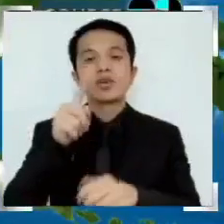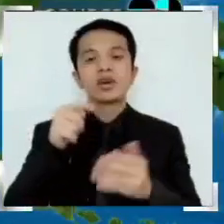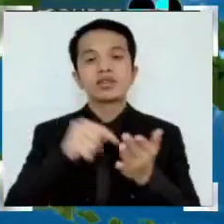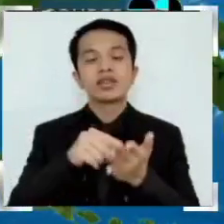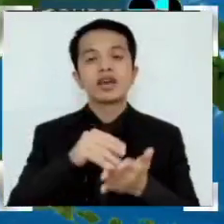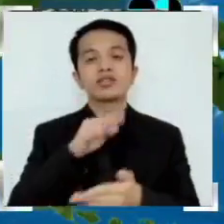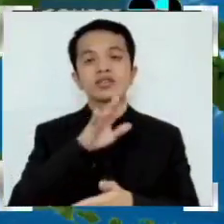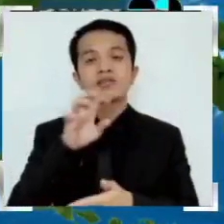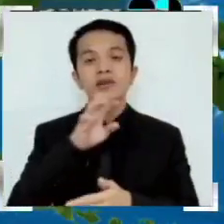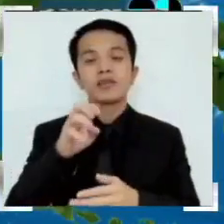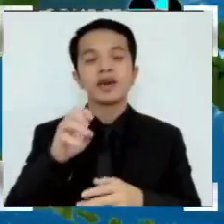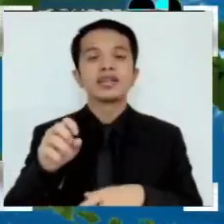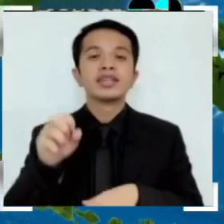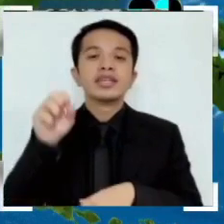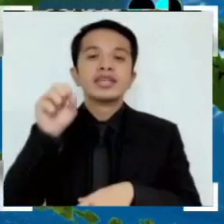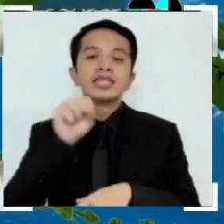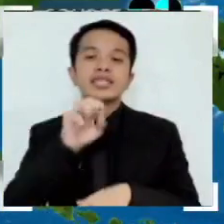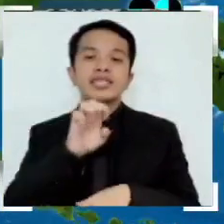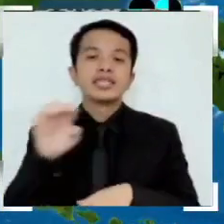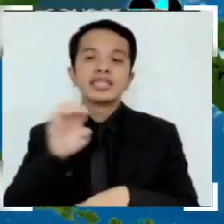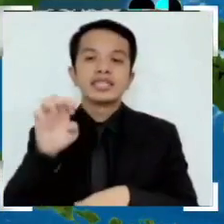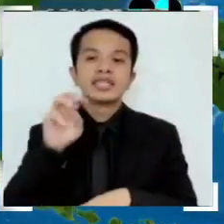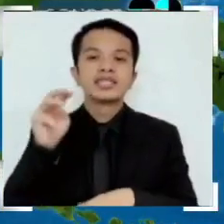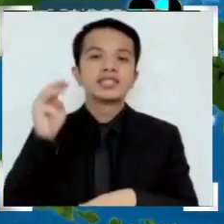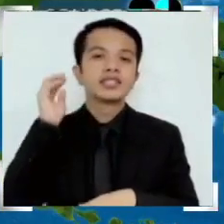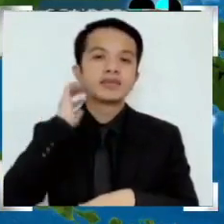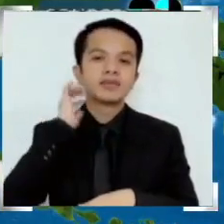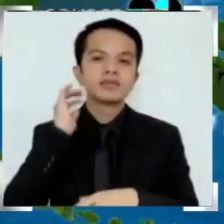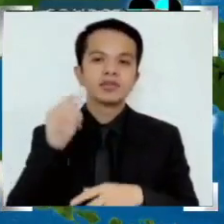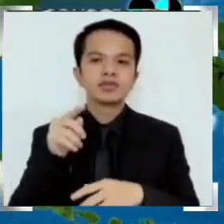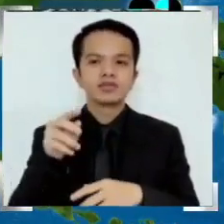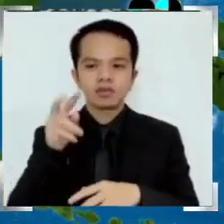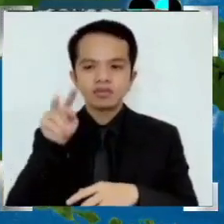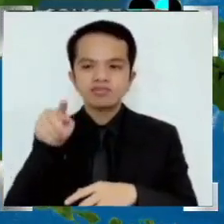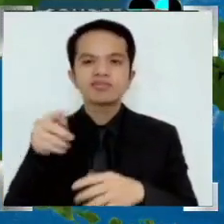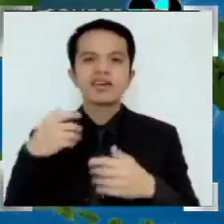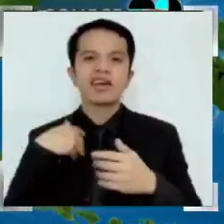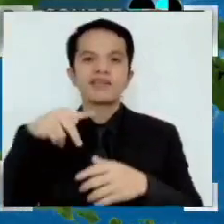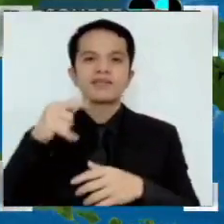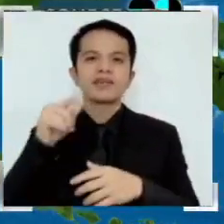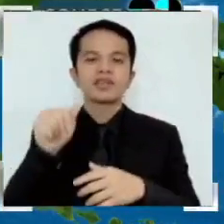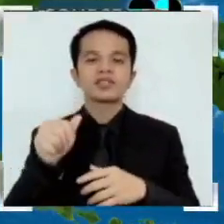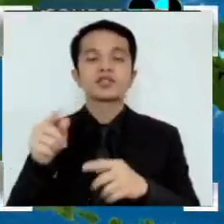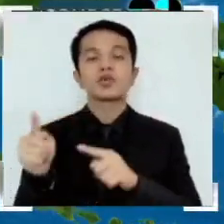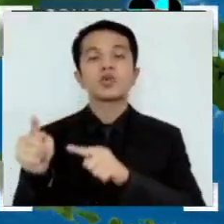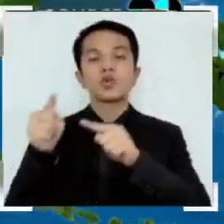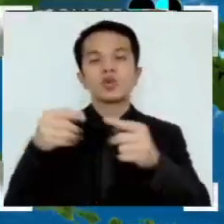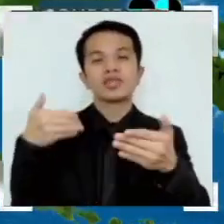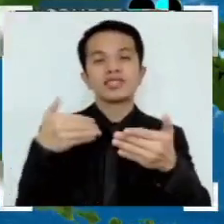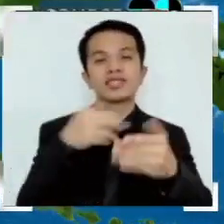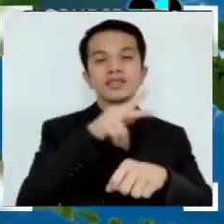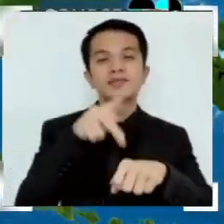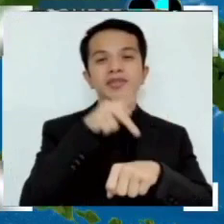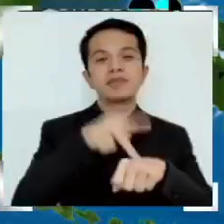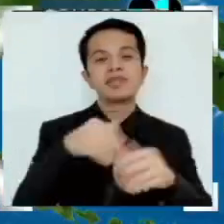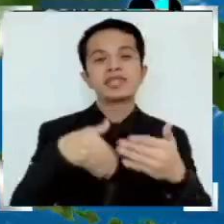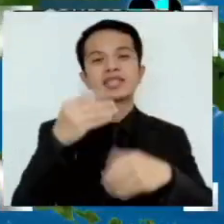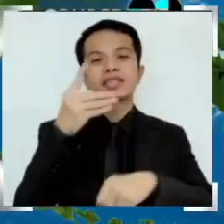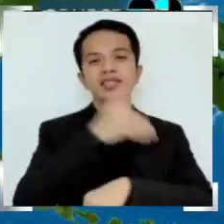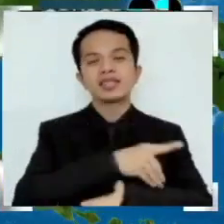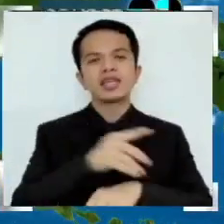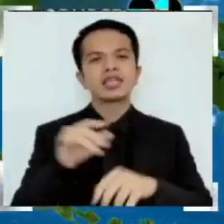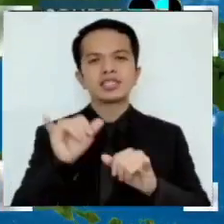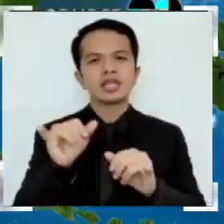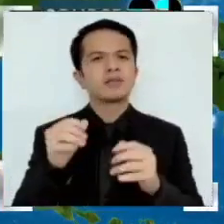Mindanao, ito huling namataan ng pag-asa. Posibleng pumasok po yan ang PAR sa mga susunod na araw at hindi rin inaalis ang tsansa